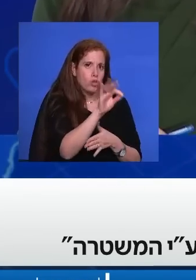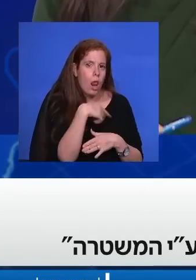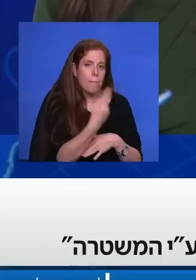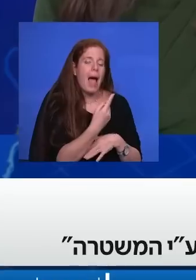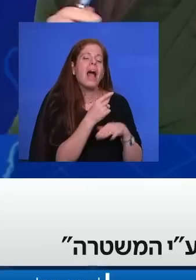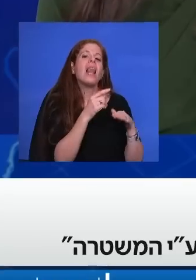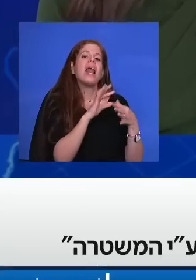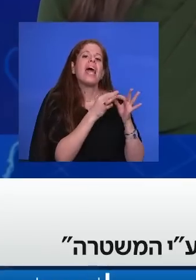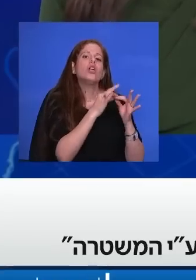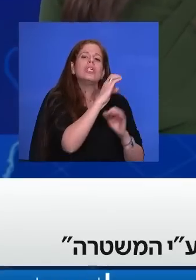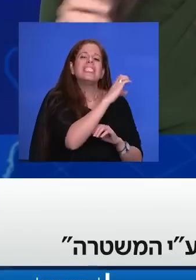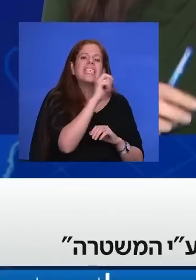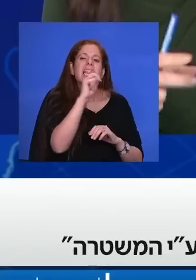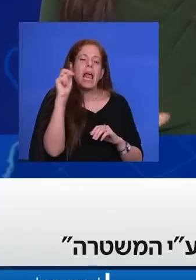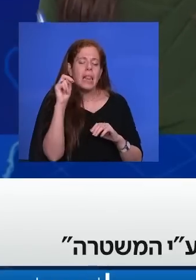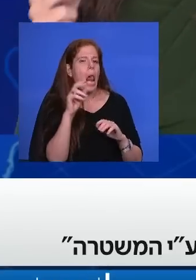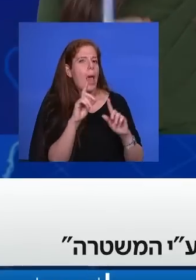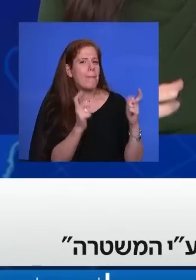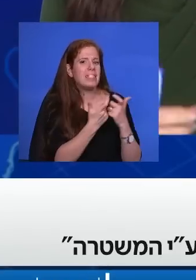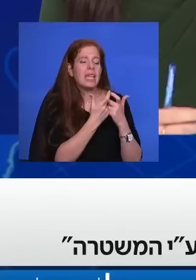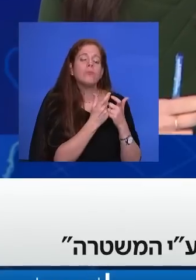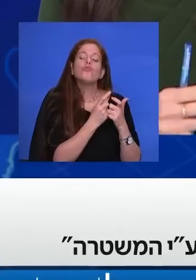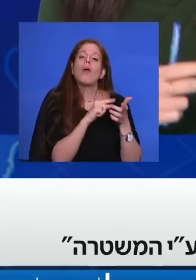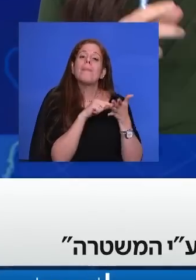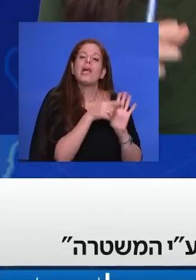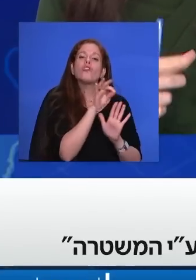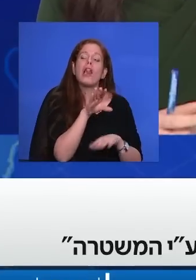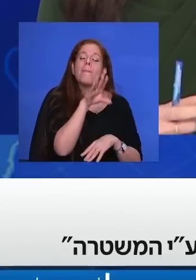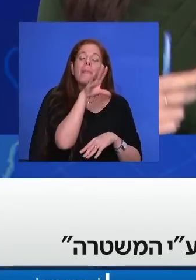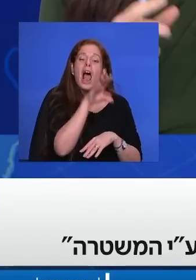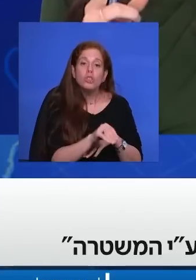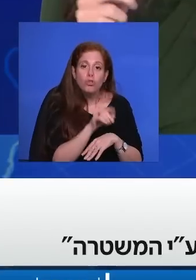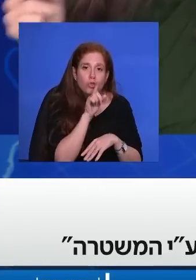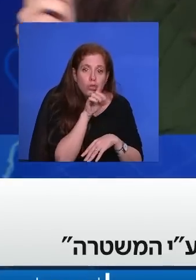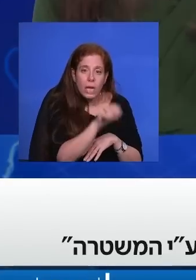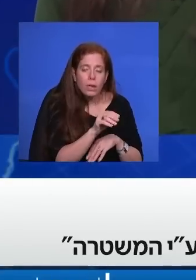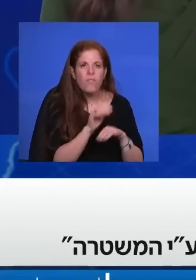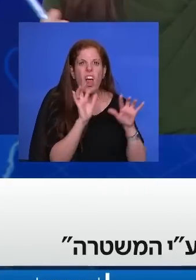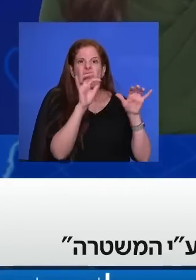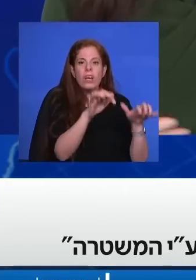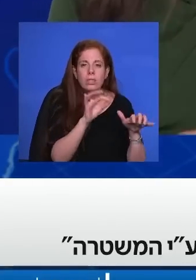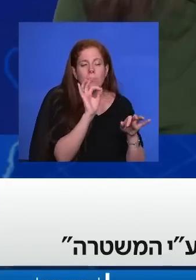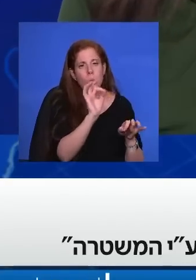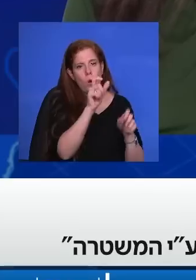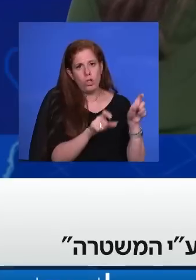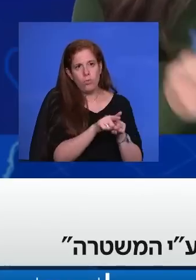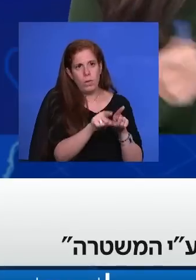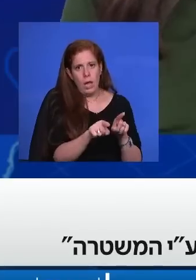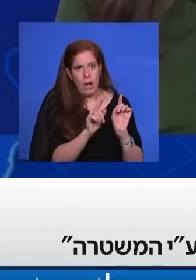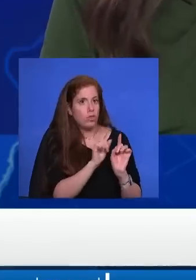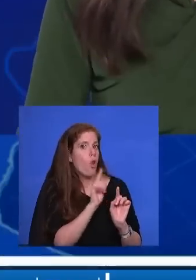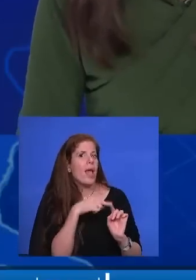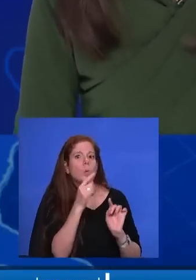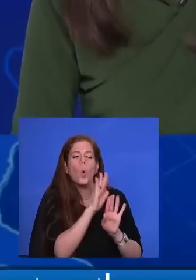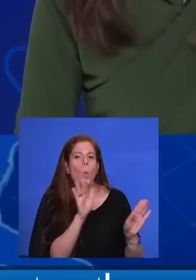CNN על המעצרים האלה שנועדו להשתיק, נועדו להפחיד בדיוק את המפגינים האלה מבכלל לפצות פה נגד המשטר.